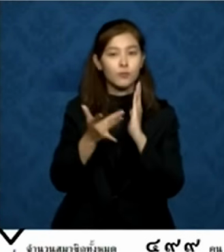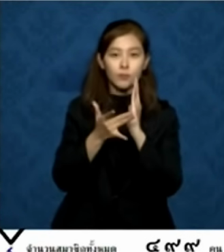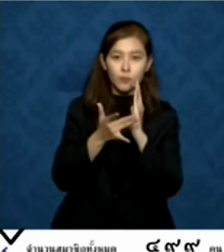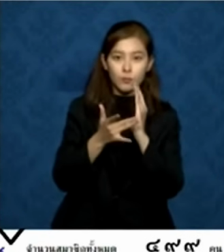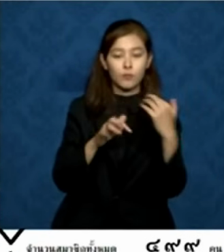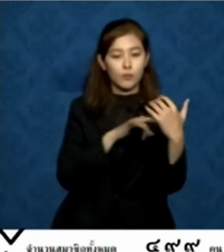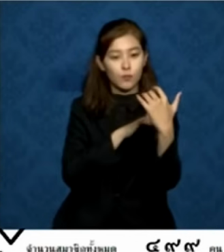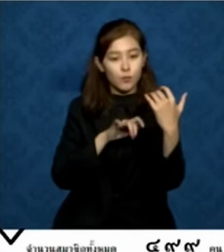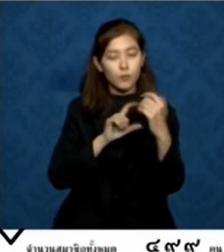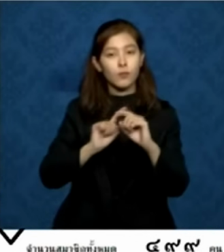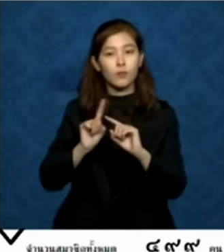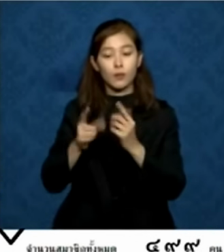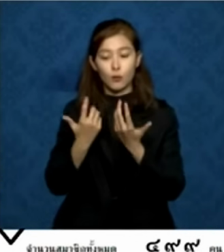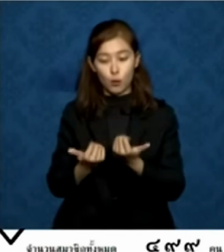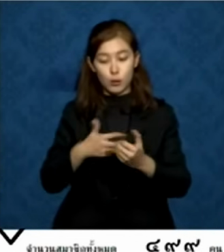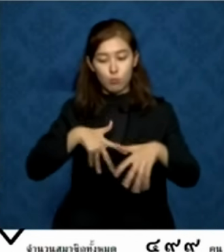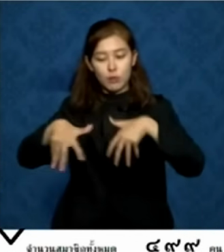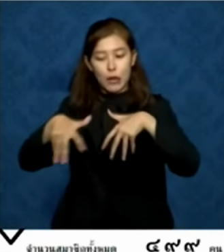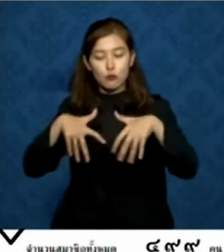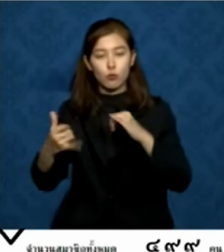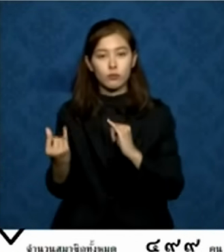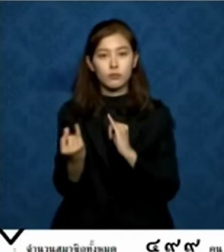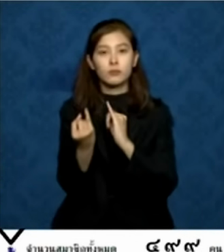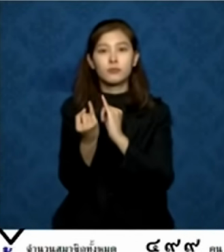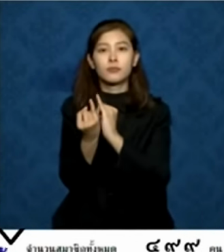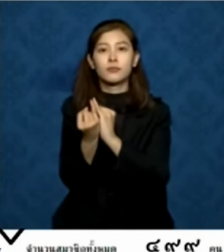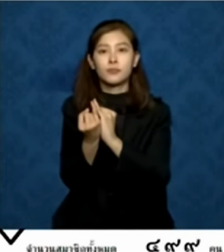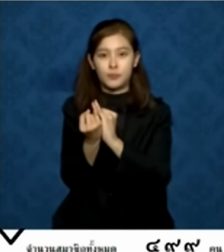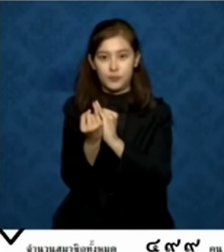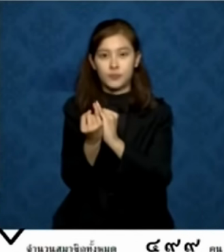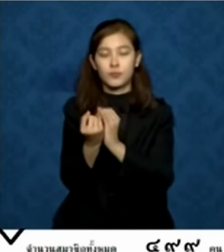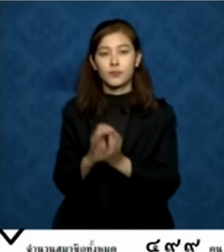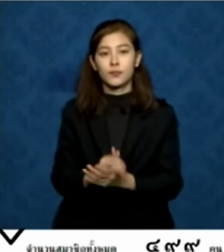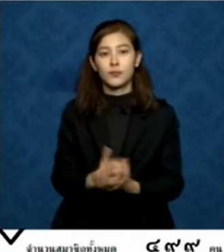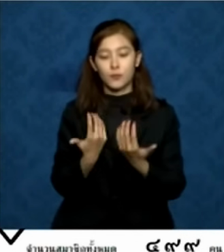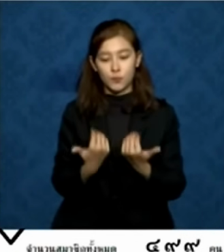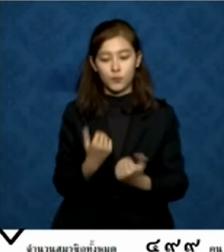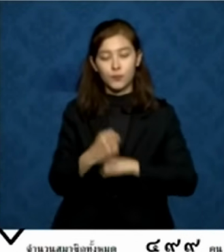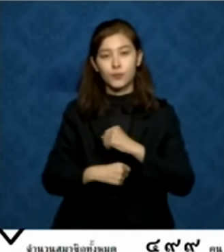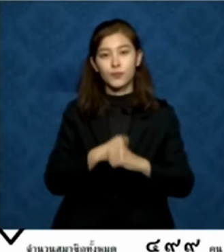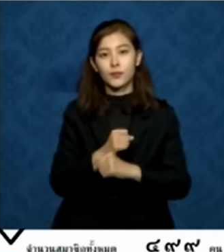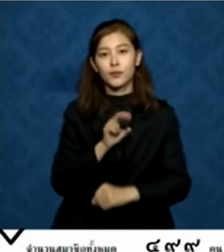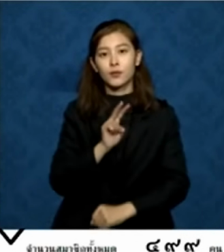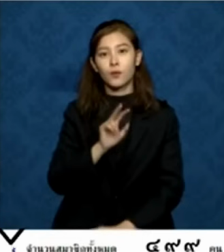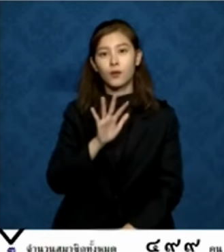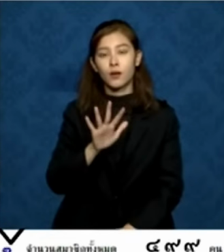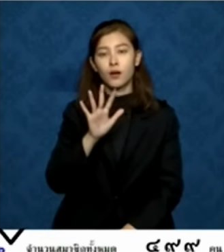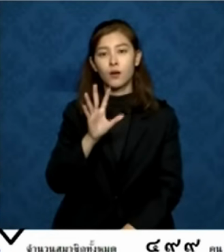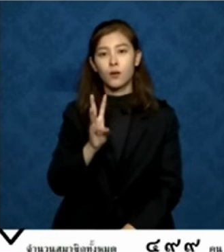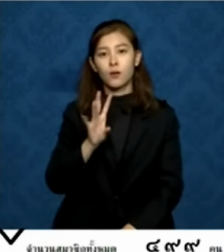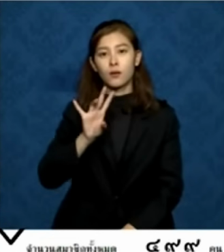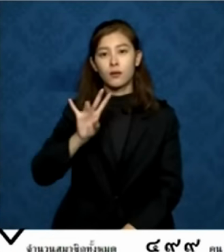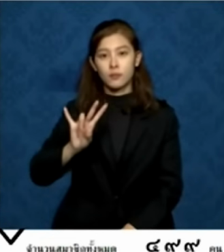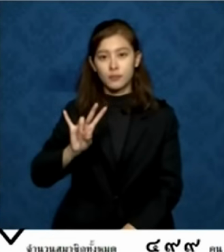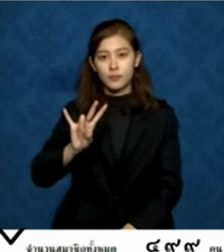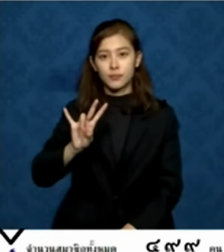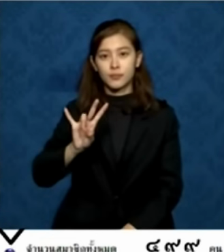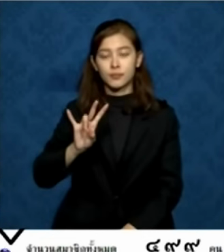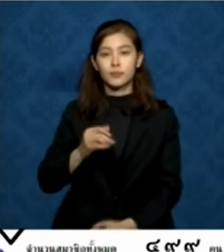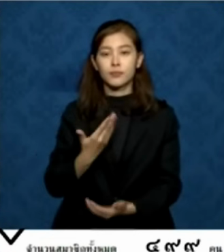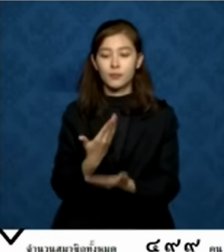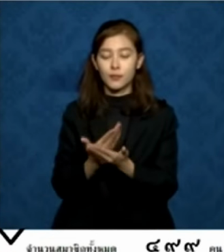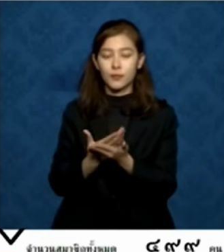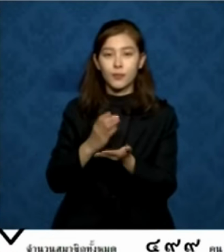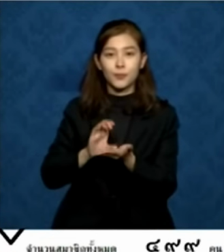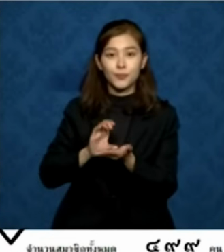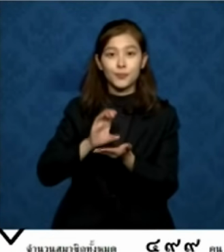การจึงเป็นโอกาสอันดีในปีพ.ศ. 2567จะใช้งบประมาณรายจ่าย